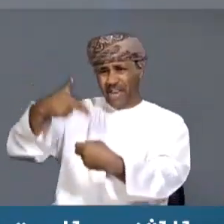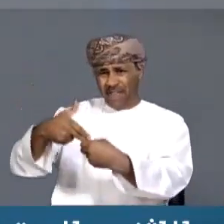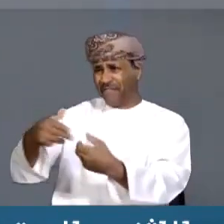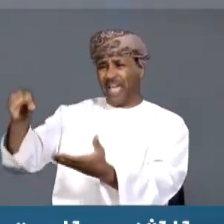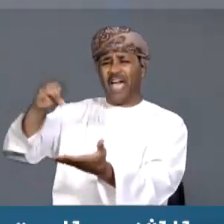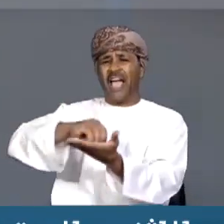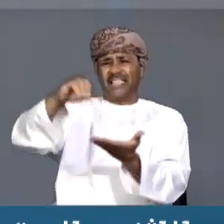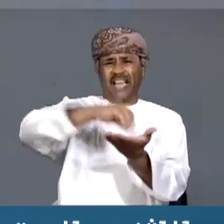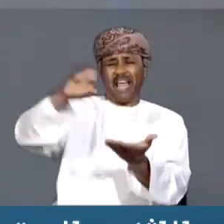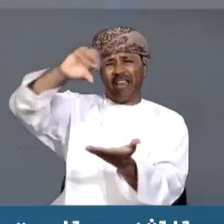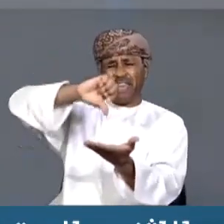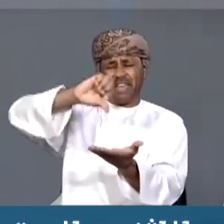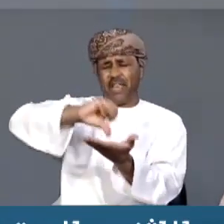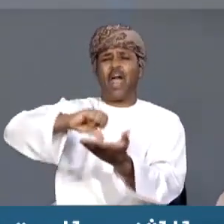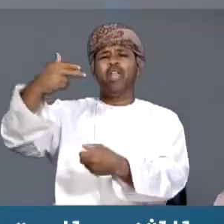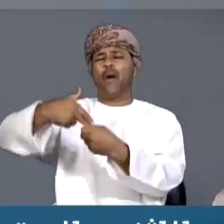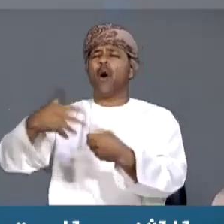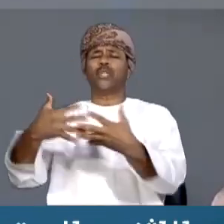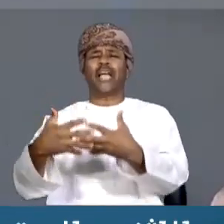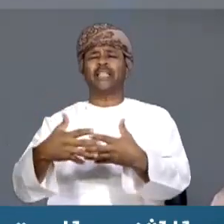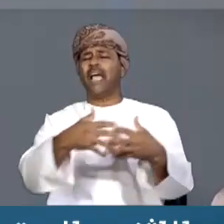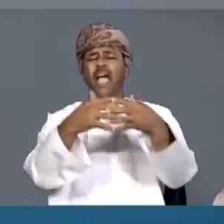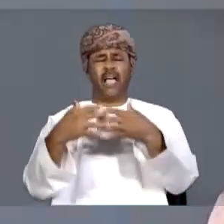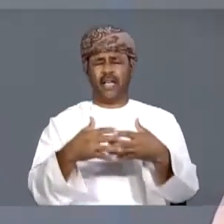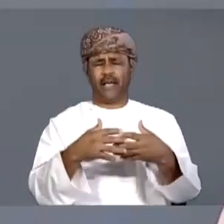الإيراني وشركات أجنبية.